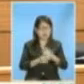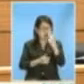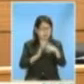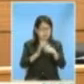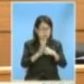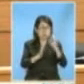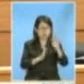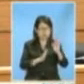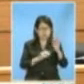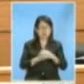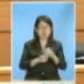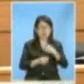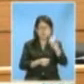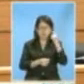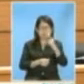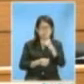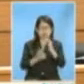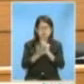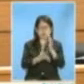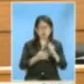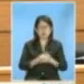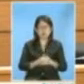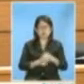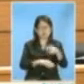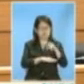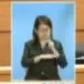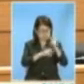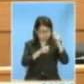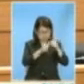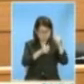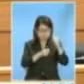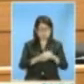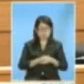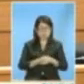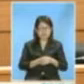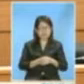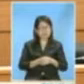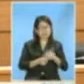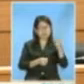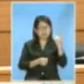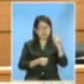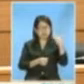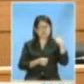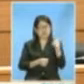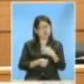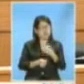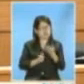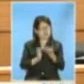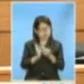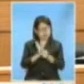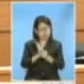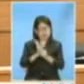ลตรงนี้มาอ้างผมว่าไม่ถูกต้องหรอกครับท่านประธานจำได้ไหมครับมีการขอแก้ไขรัฐธรรม